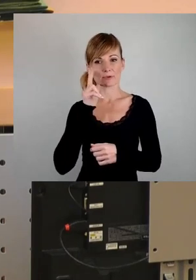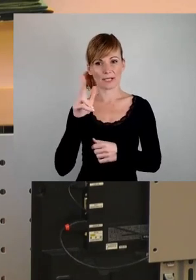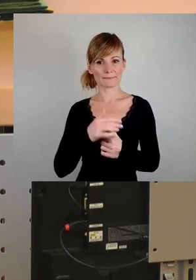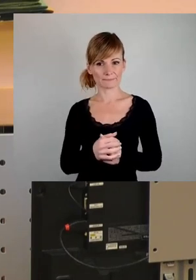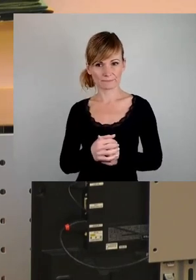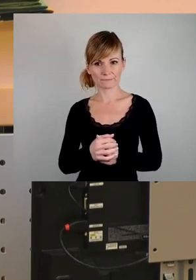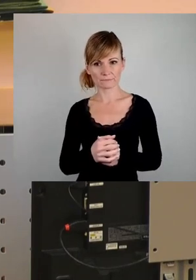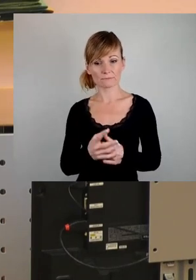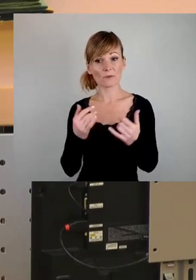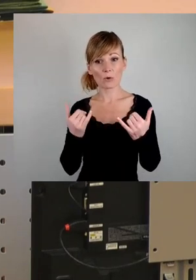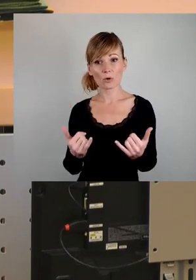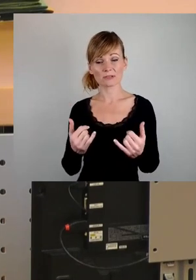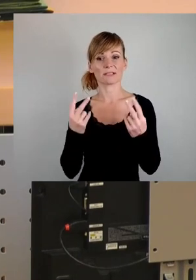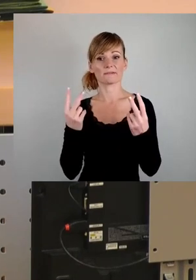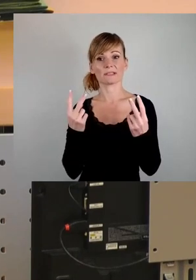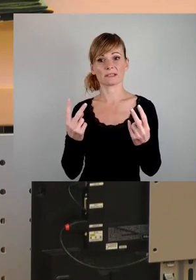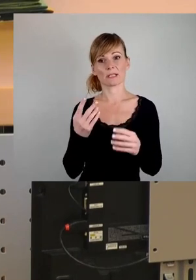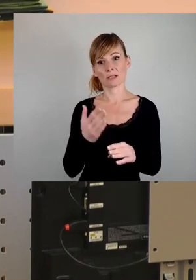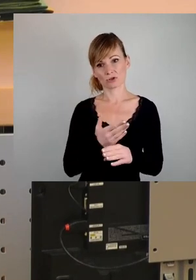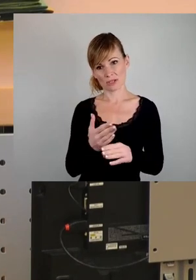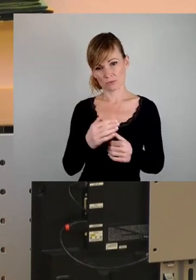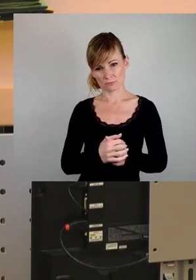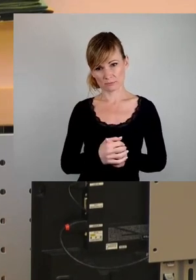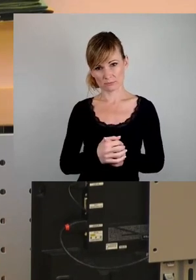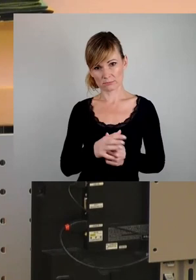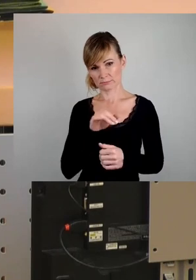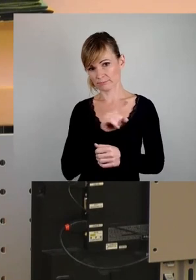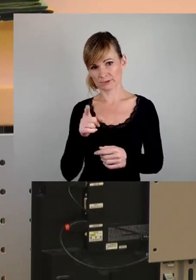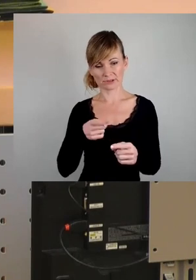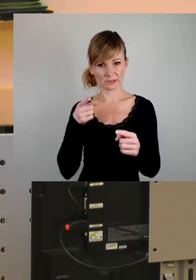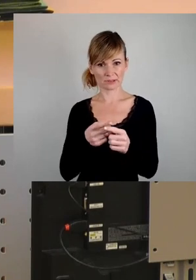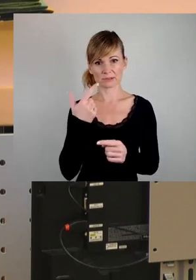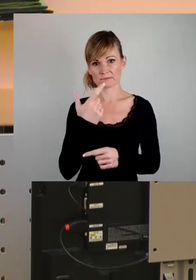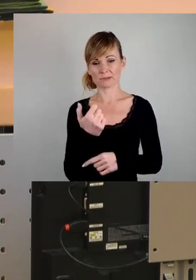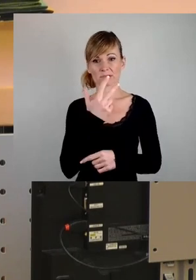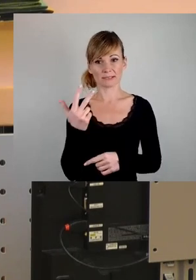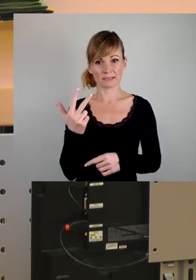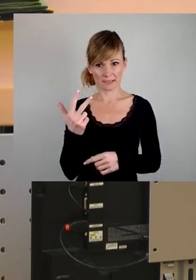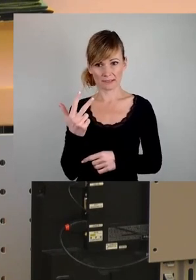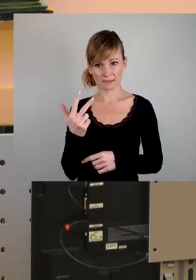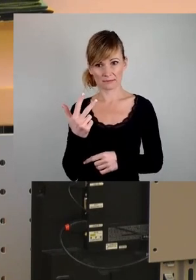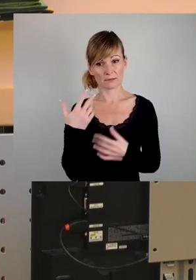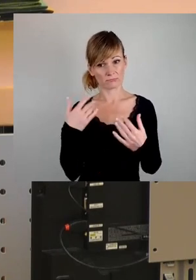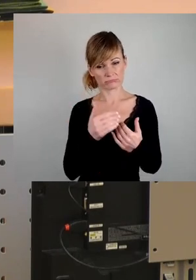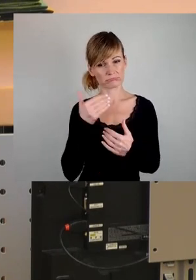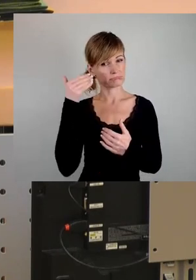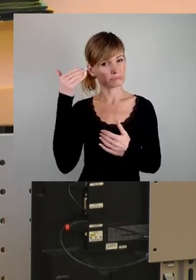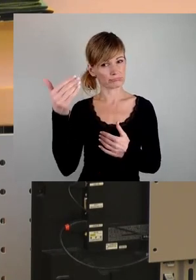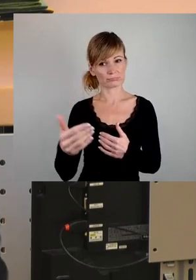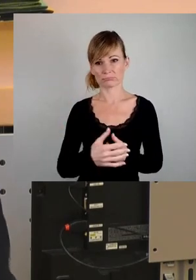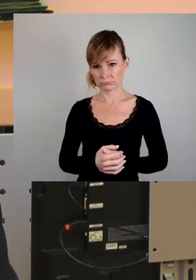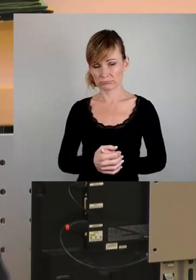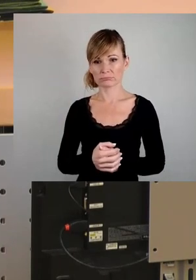Entscheidung treffen, bis zum Ziel im Jahr 2033 ist es noch ein weiter Weg. Es sind